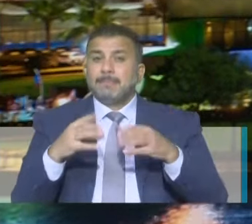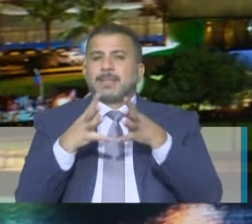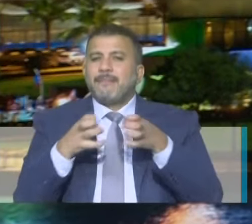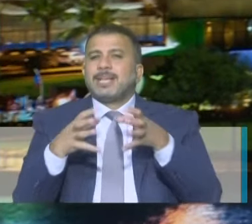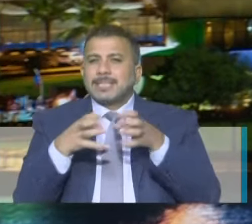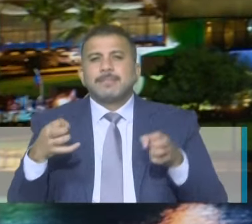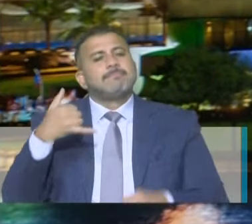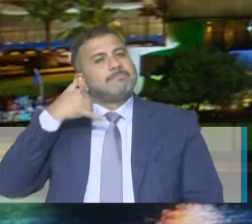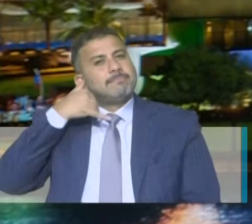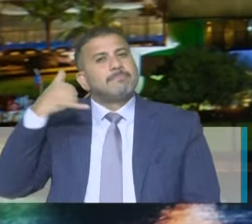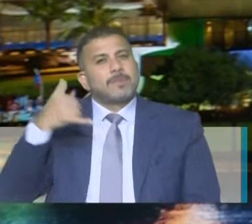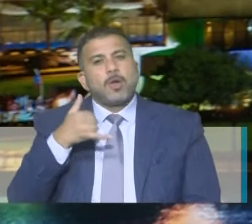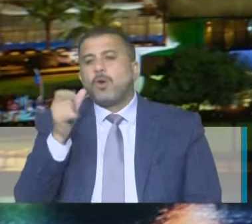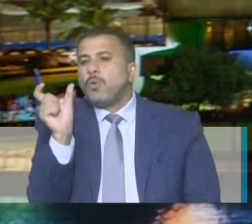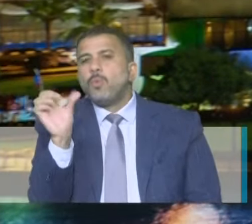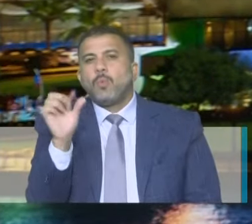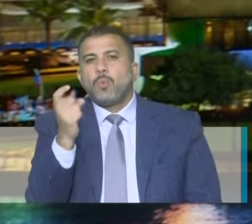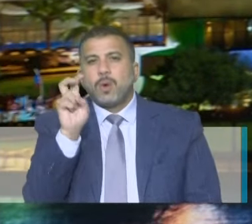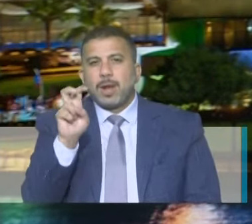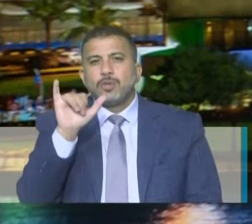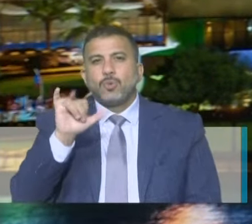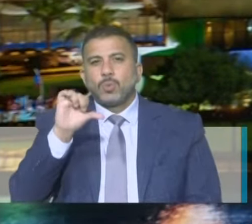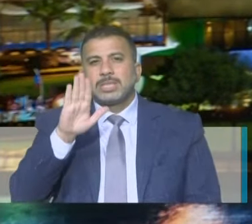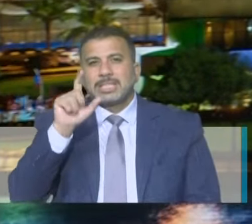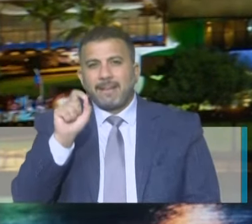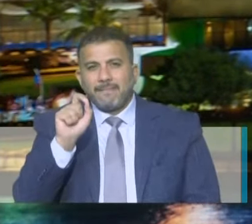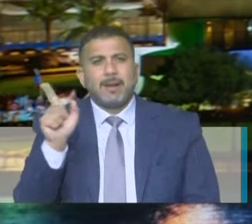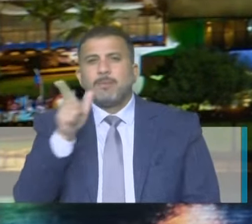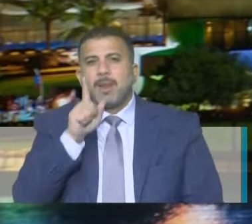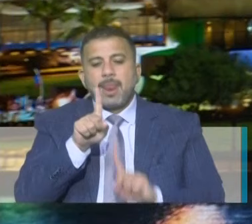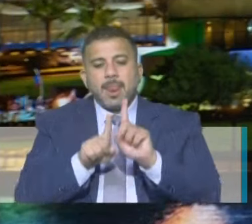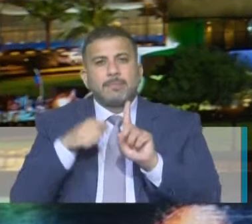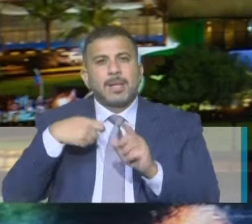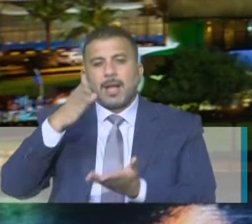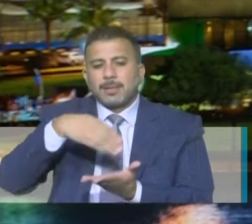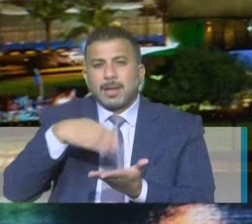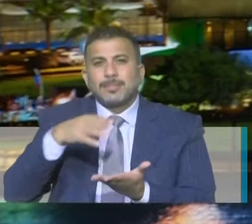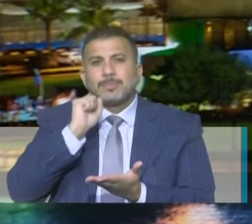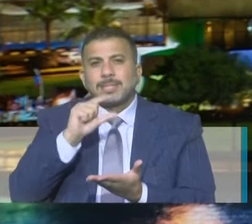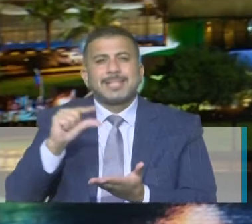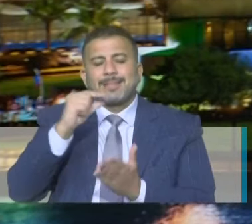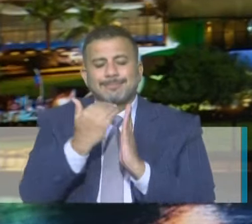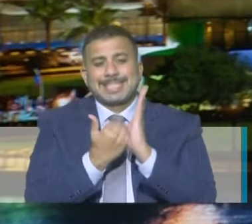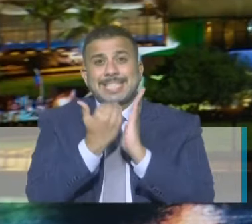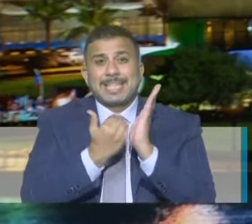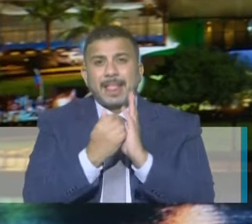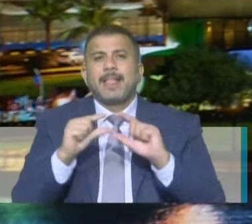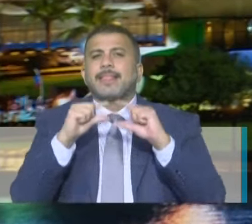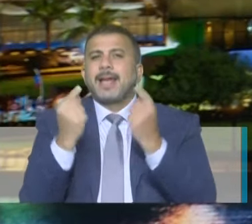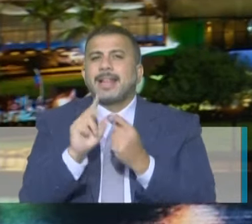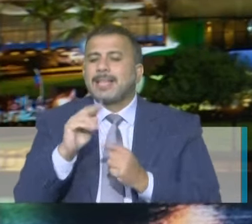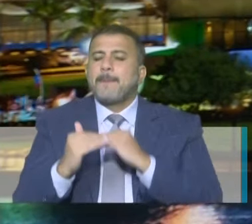وللمزيد من التفاصيل تنضم إلينا عبر الهاتف نورة يوسف بن صندل نائب مدير إدارة التخطيط والدراسات الاقتصادية بدائرة